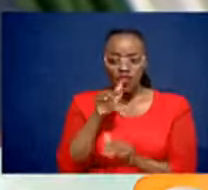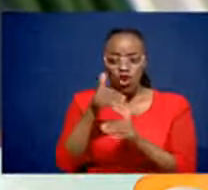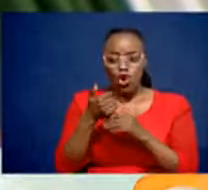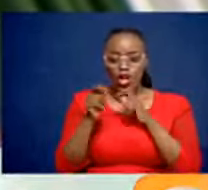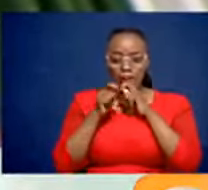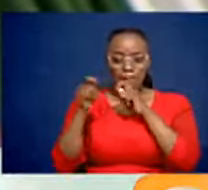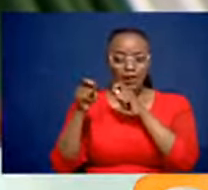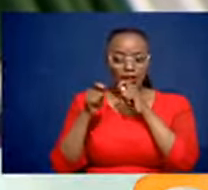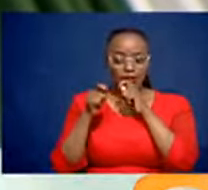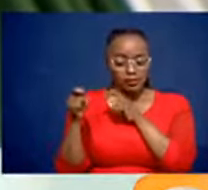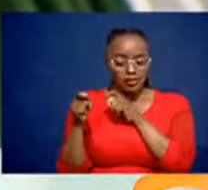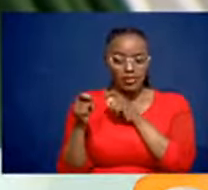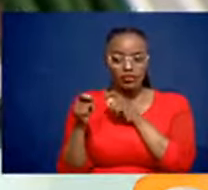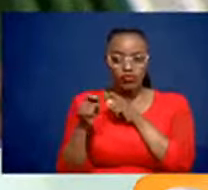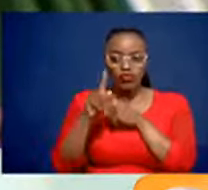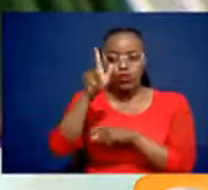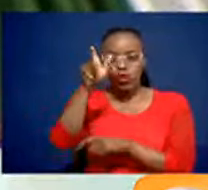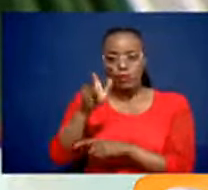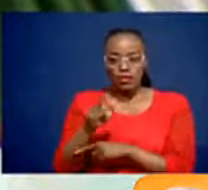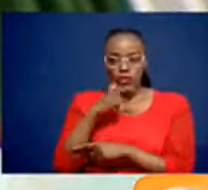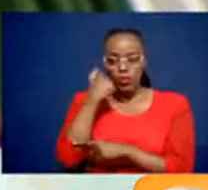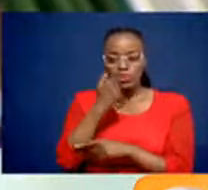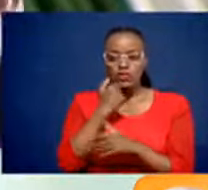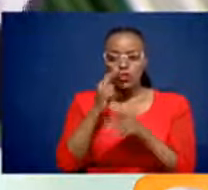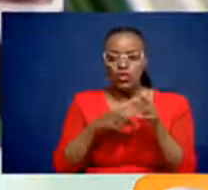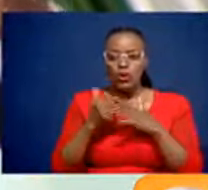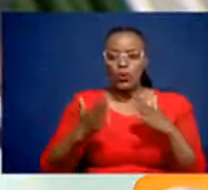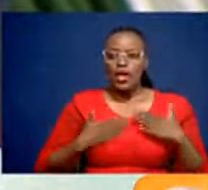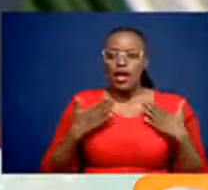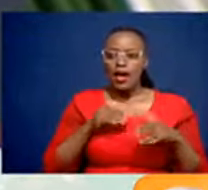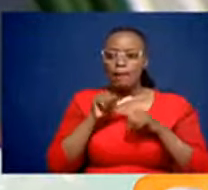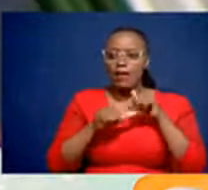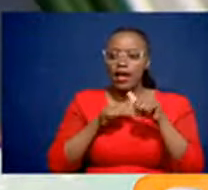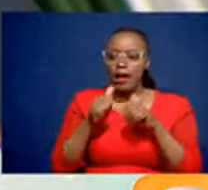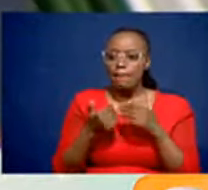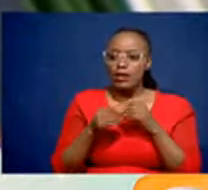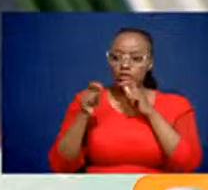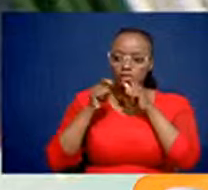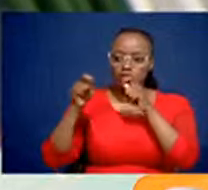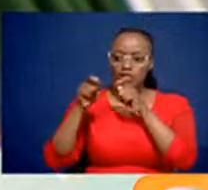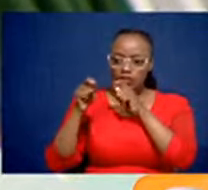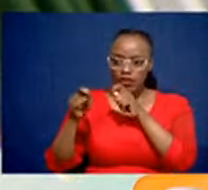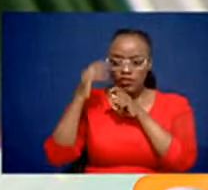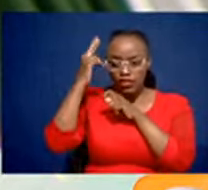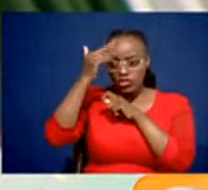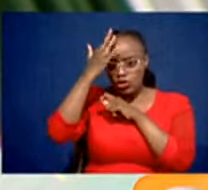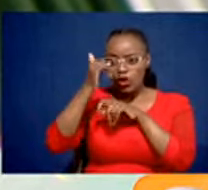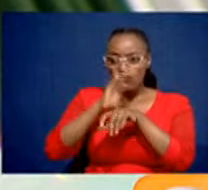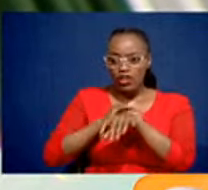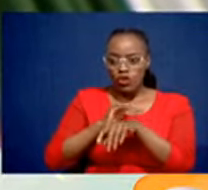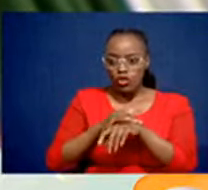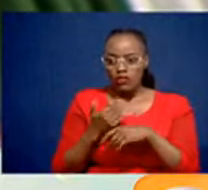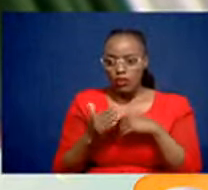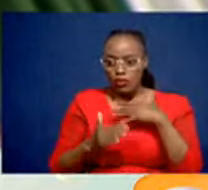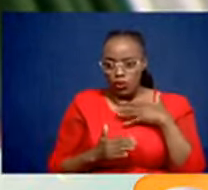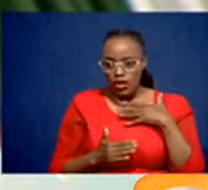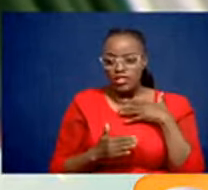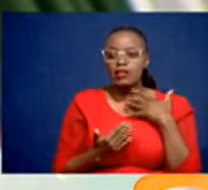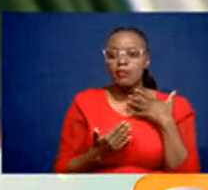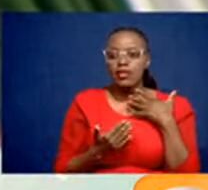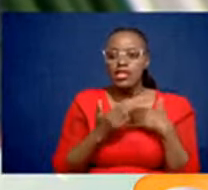miwa. Kuna jamaa moja hapa amesema tumefurahi mambo ya miwa, ndio tumekuita mweshi